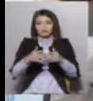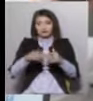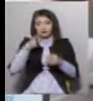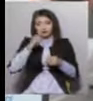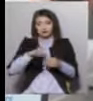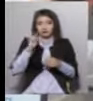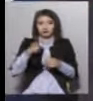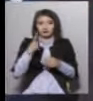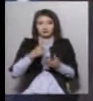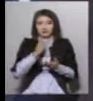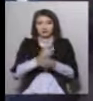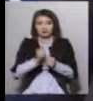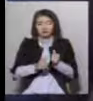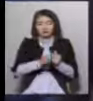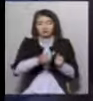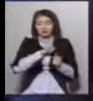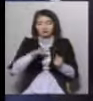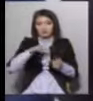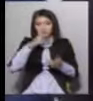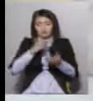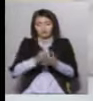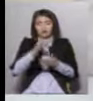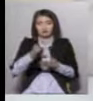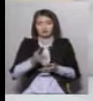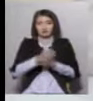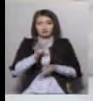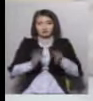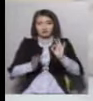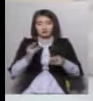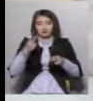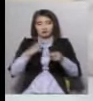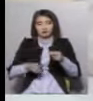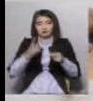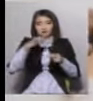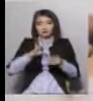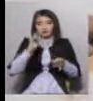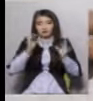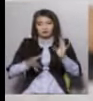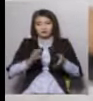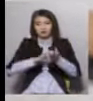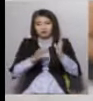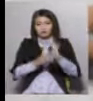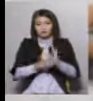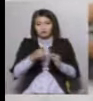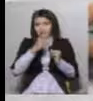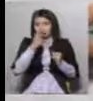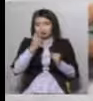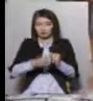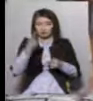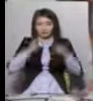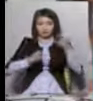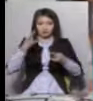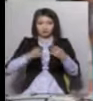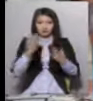Иртышск. К слову, фонд «Лига юных программистов ЭБРАЙ» таким образом завершил техническое оснащение таких кабинетов. То, что мы видели по телевизору, возможно для